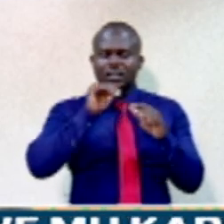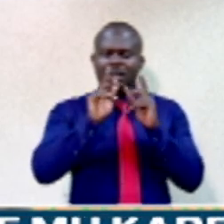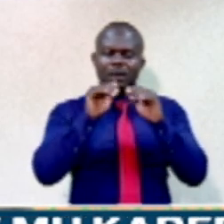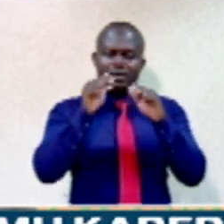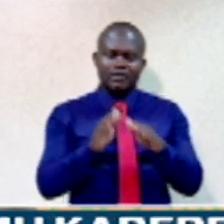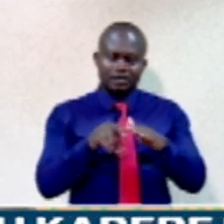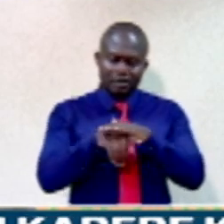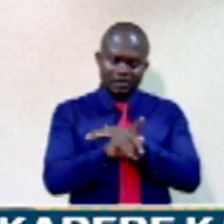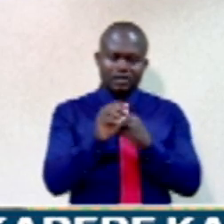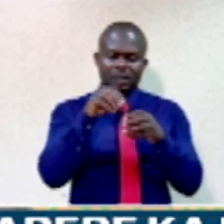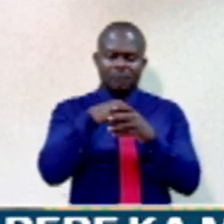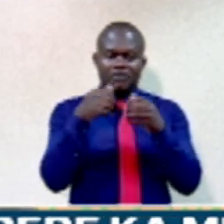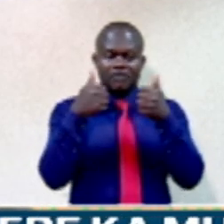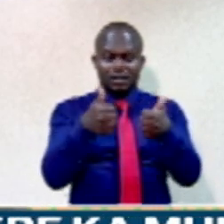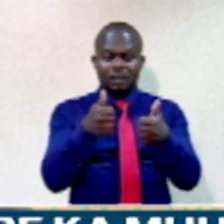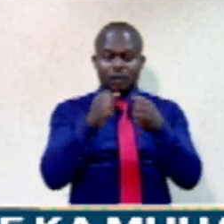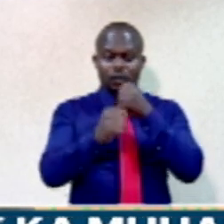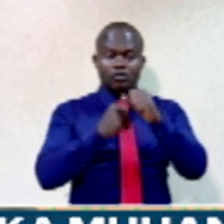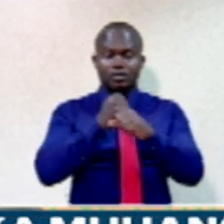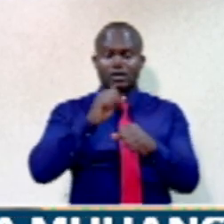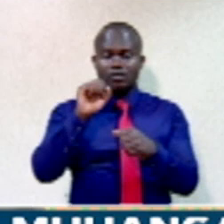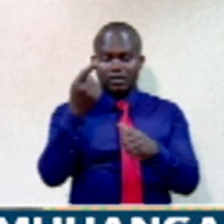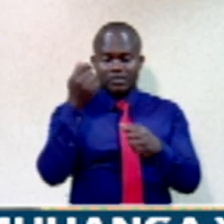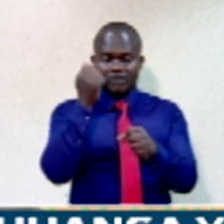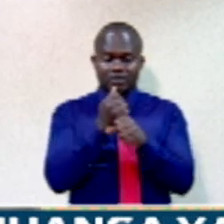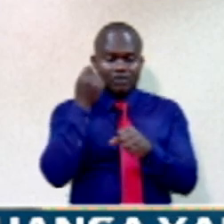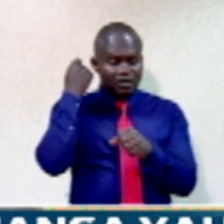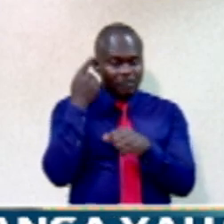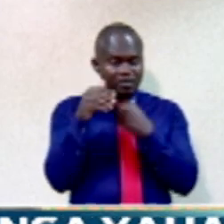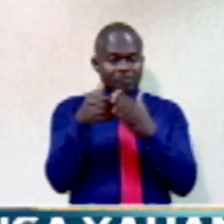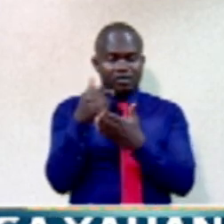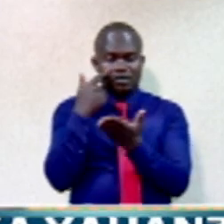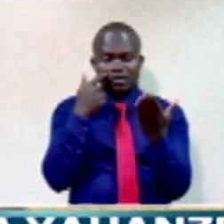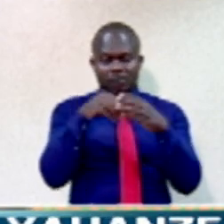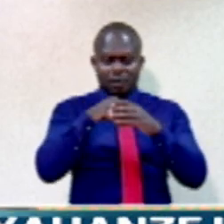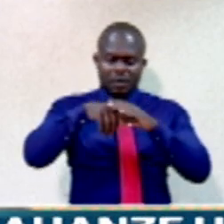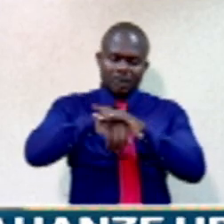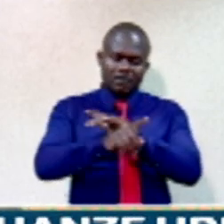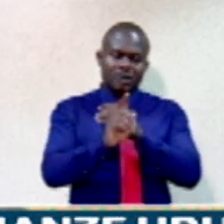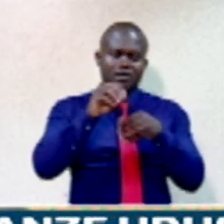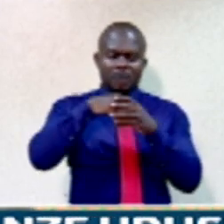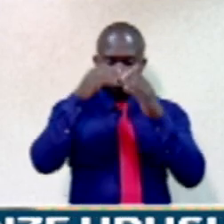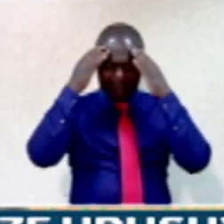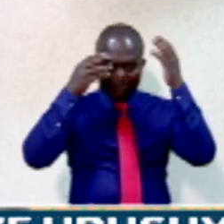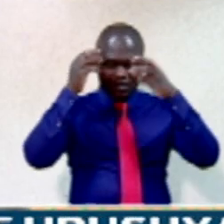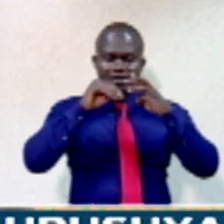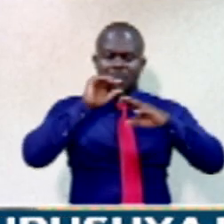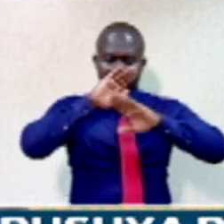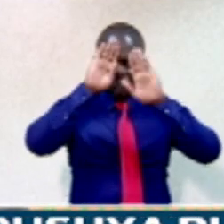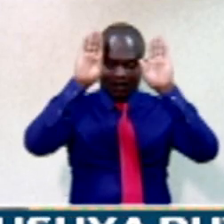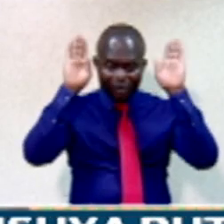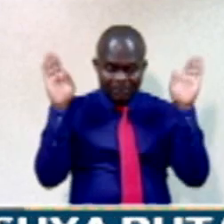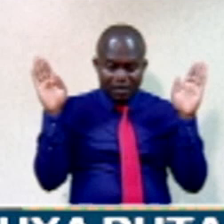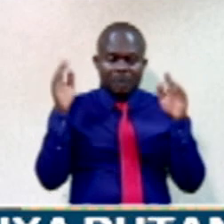neza. Navuga ko n'uyu ari wo mwaka wa mbere bikozwe. Birumvikana rero ko mu kubyinjiramo habaho impungenge, habaho